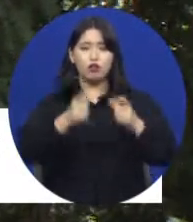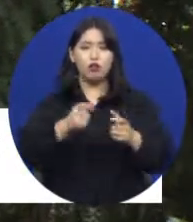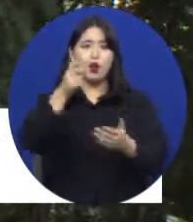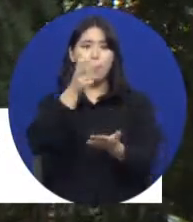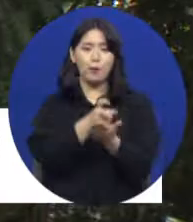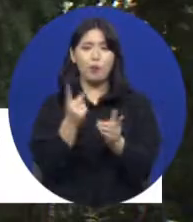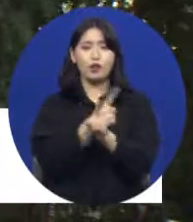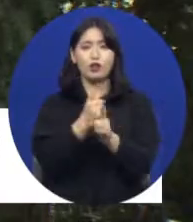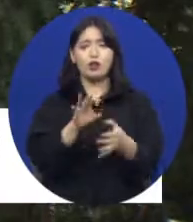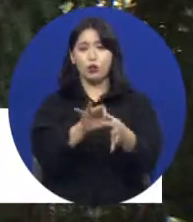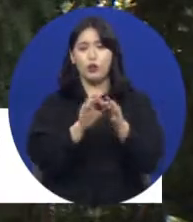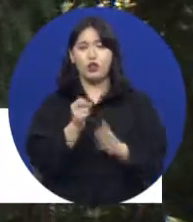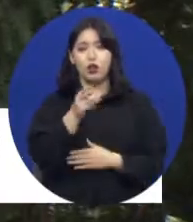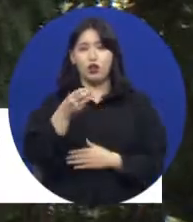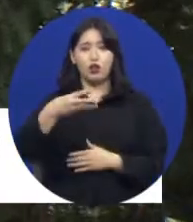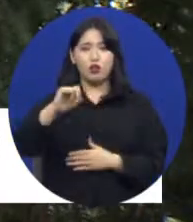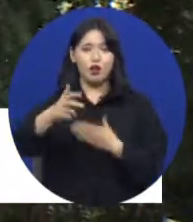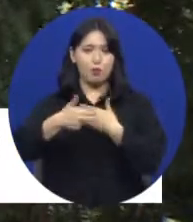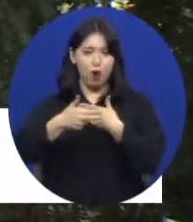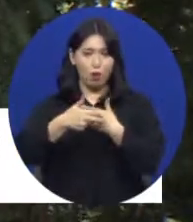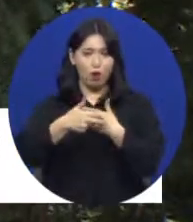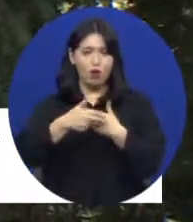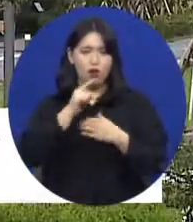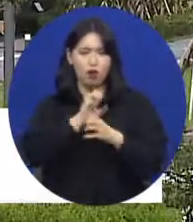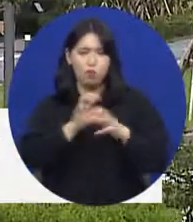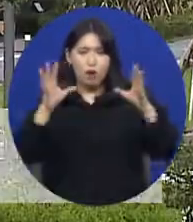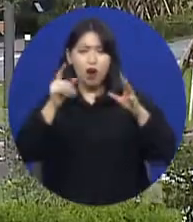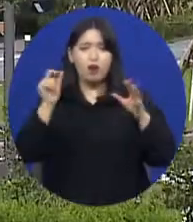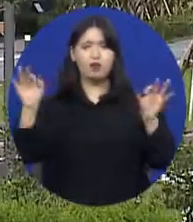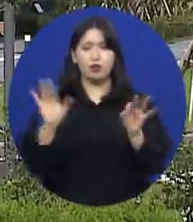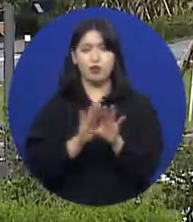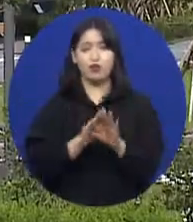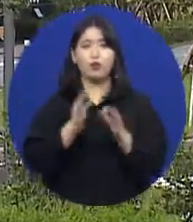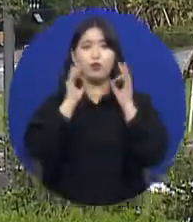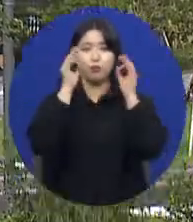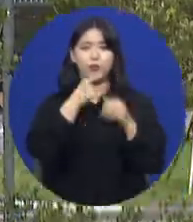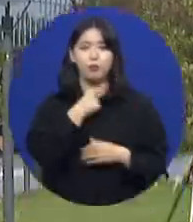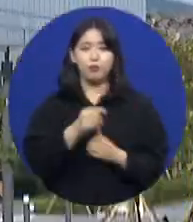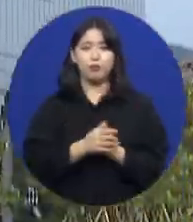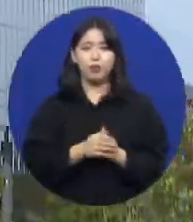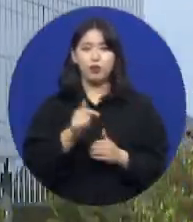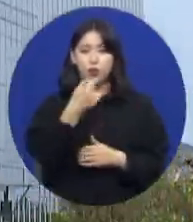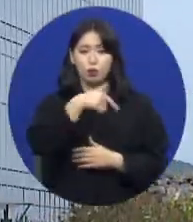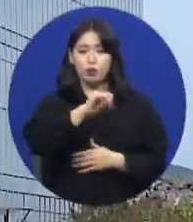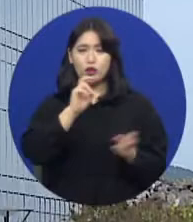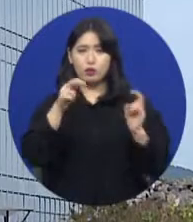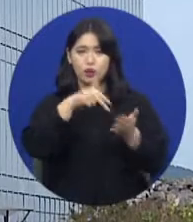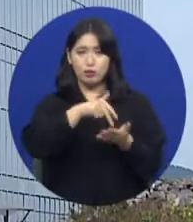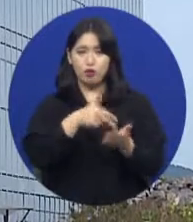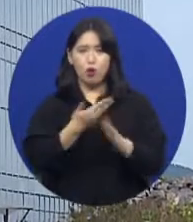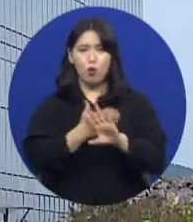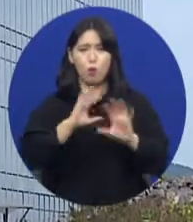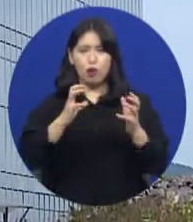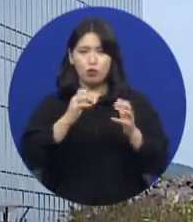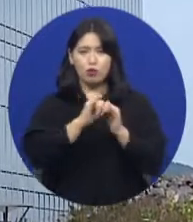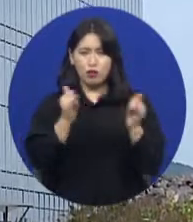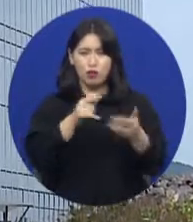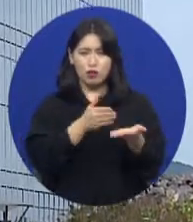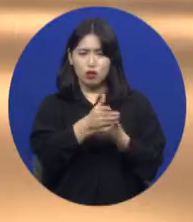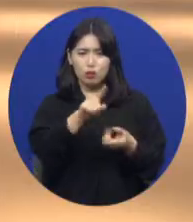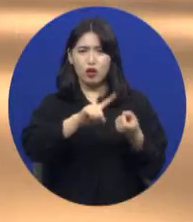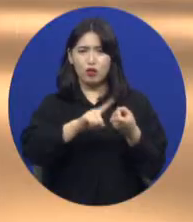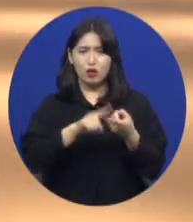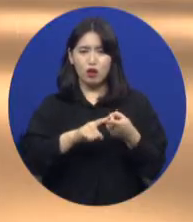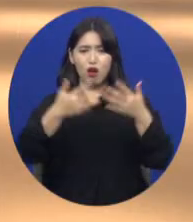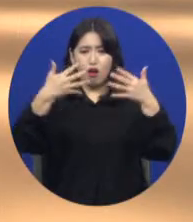개정을 통해서 영리병원 논란이 종식되도록. 그러나 녹지 측은 내국인 진료 제한이라는 기형적인 병원